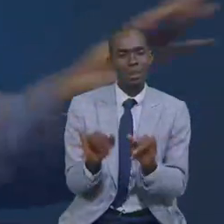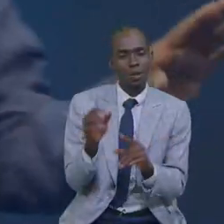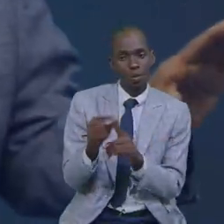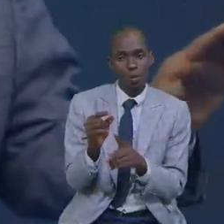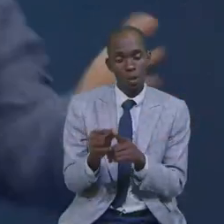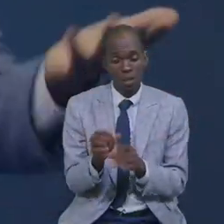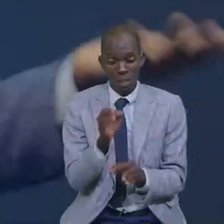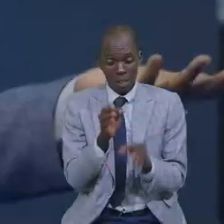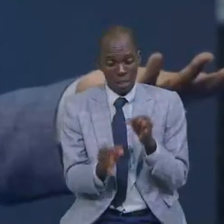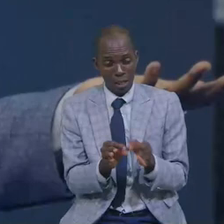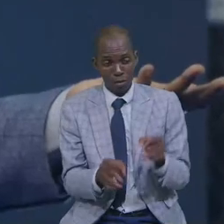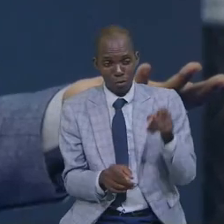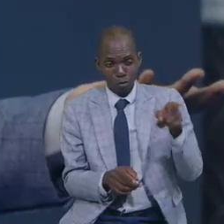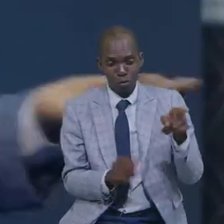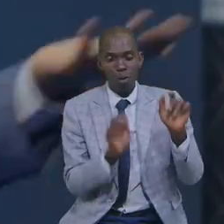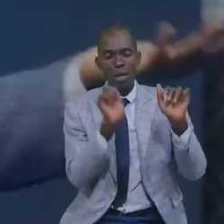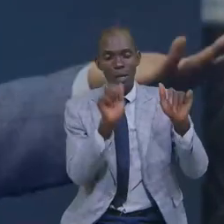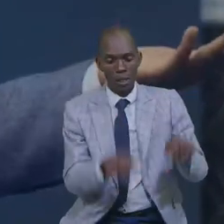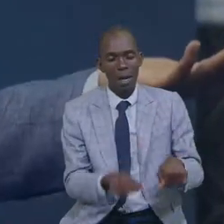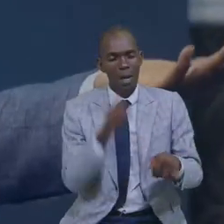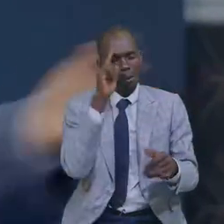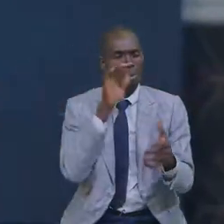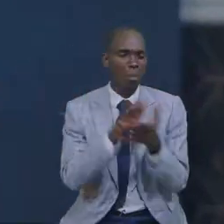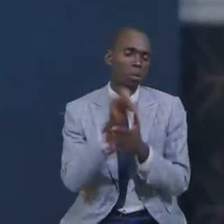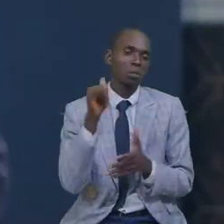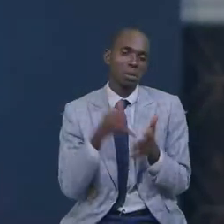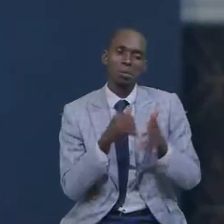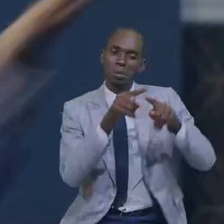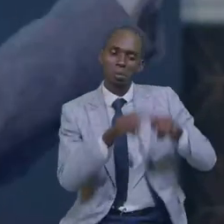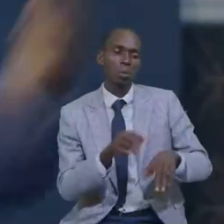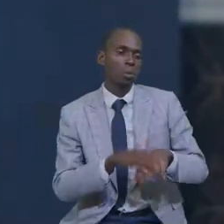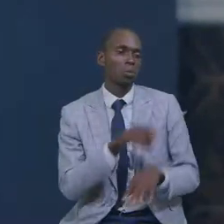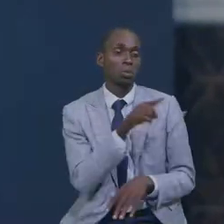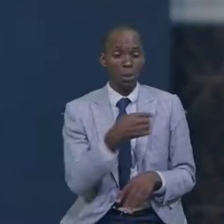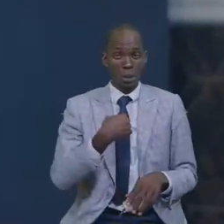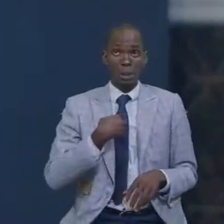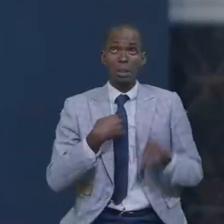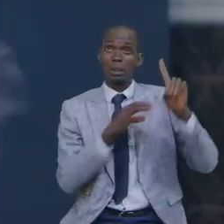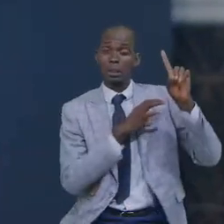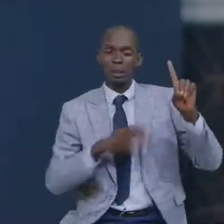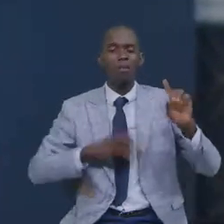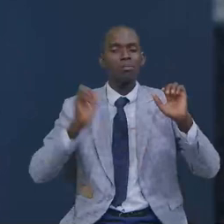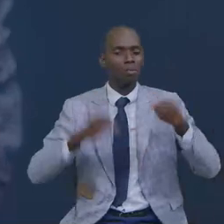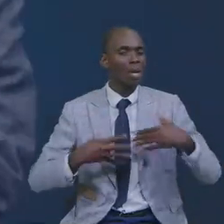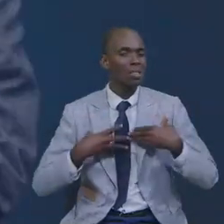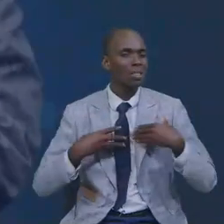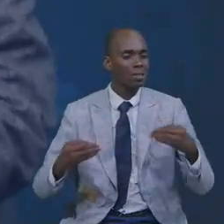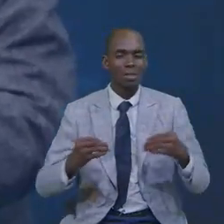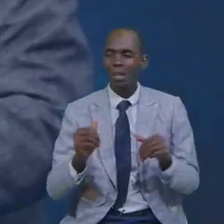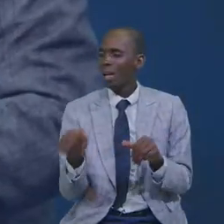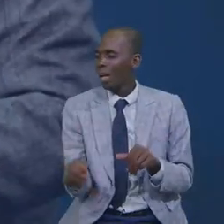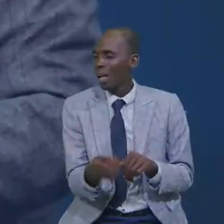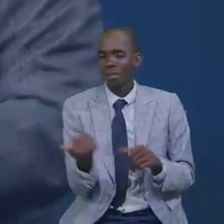croire c'est entre tes mains tu peux être guéri toute maladie crise dit